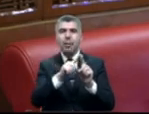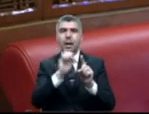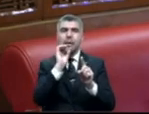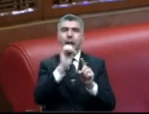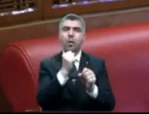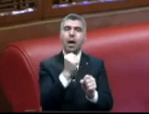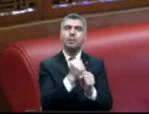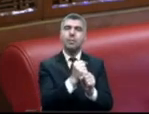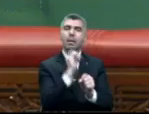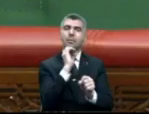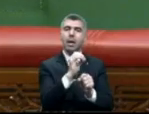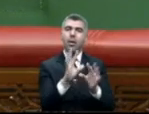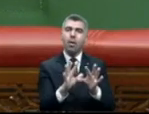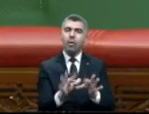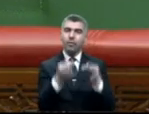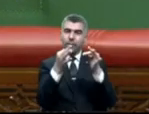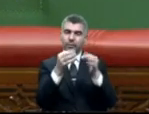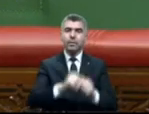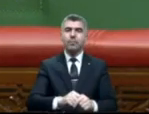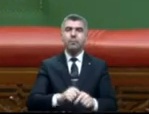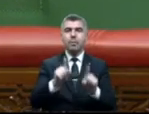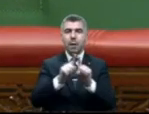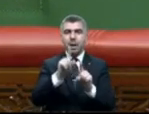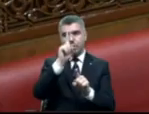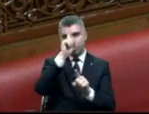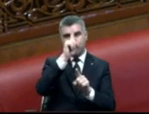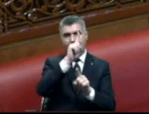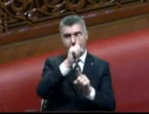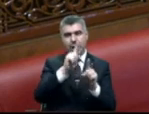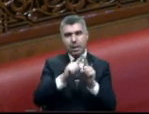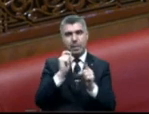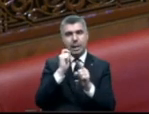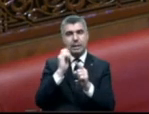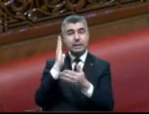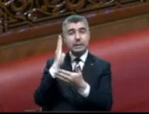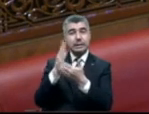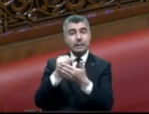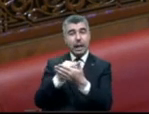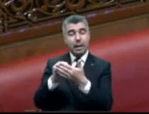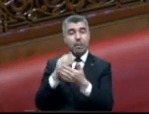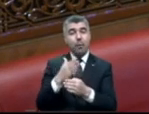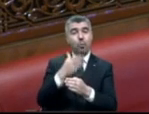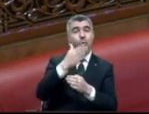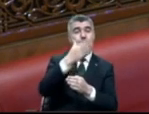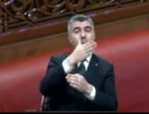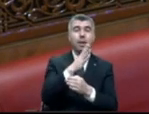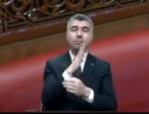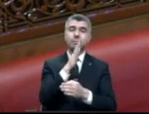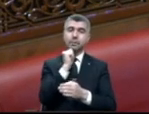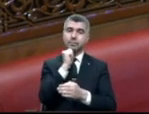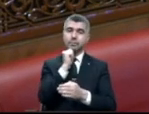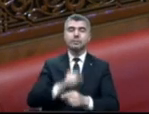يستعملونها في سلسلة الإنتاج لديهم، وبالتالي إن شاء الله تفادي أي ضريبة الكربون للمستقبلية. وإضافة